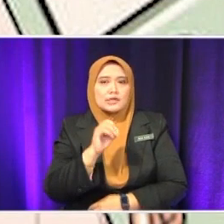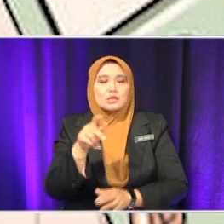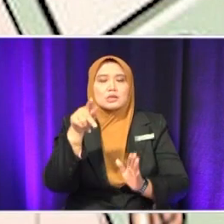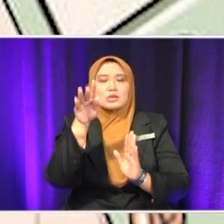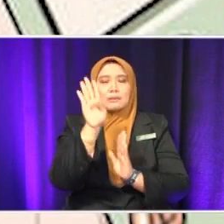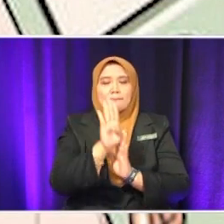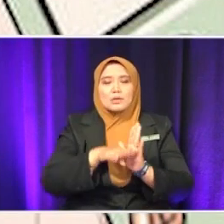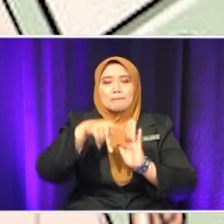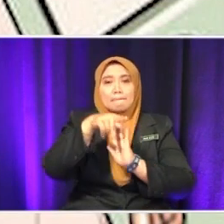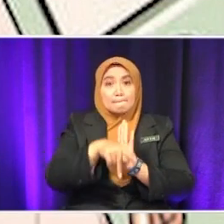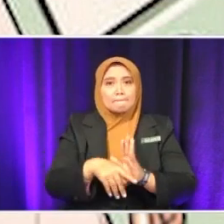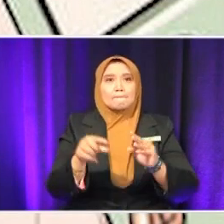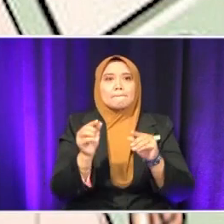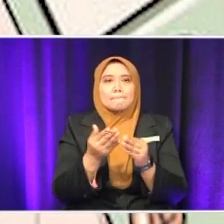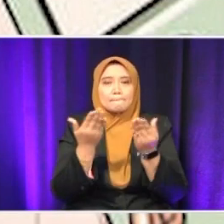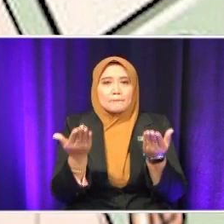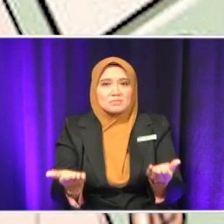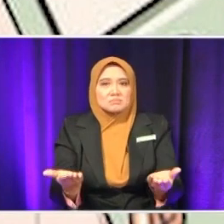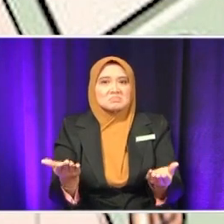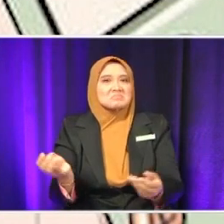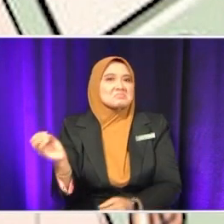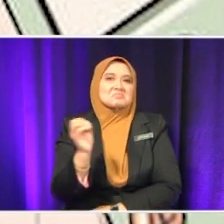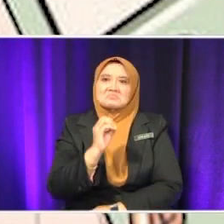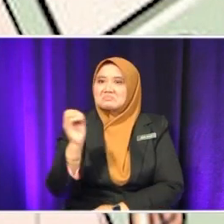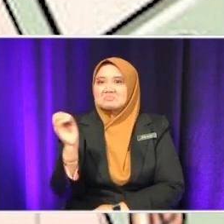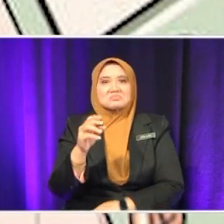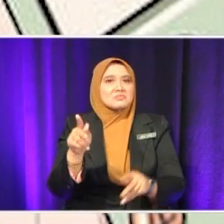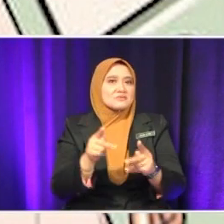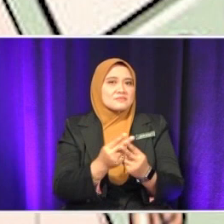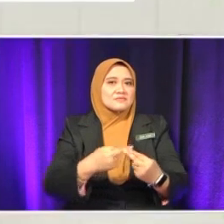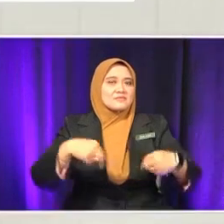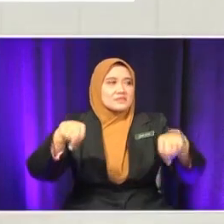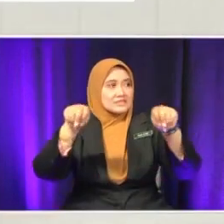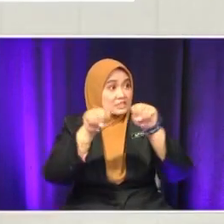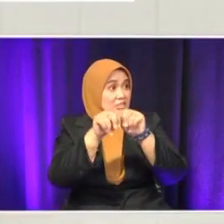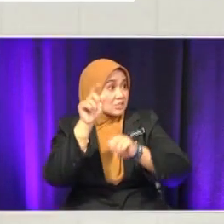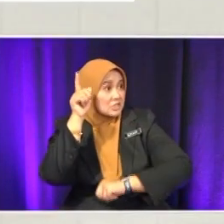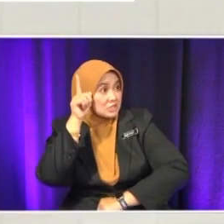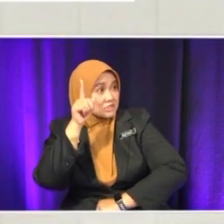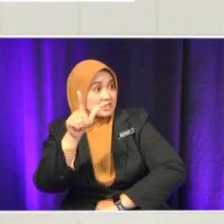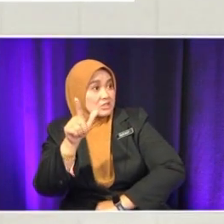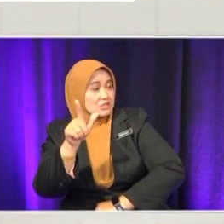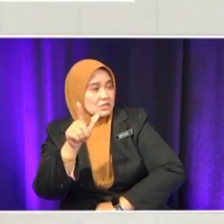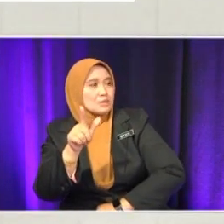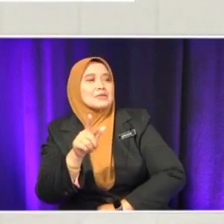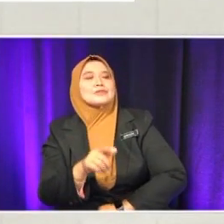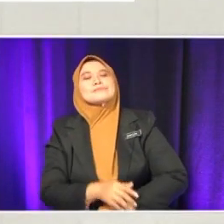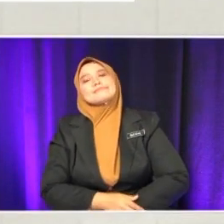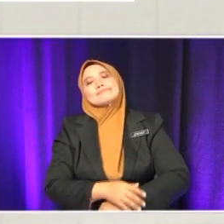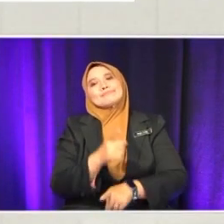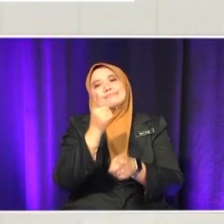sini kita buat 12 meter, 9 meter, 7 meter. Graf tak berpemberat yang tak ada nilai. Kita tengok betul tak jawapan? Betul tak?